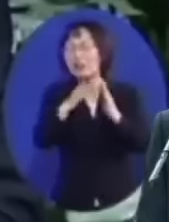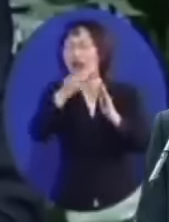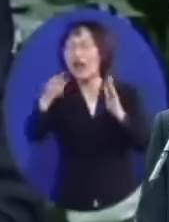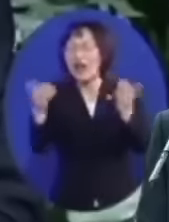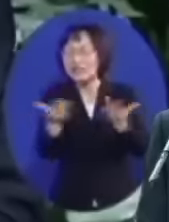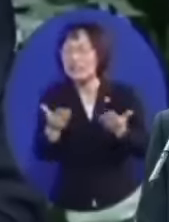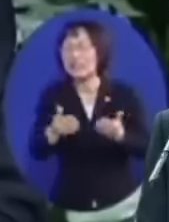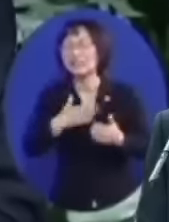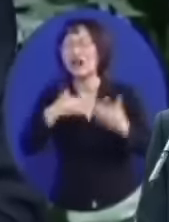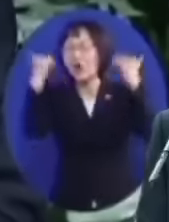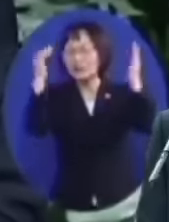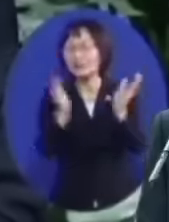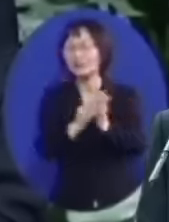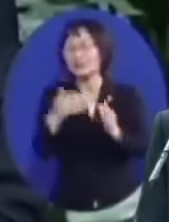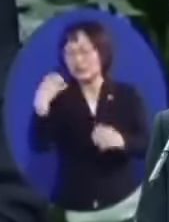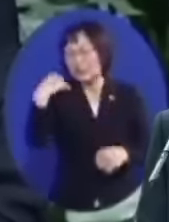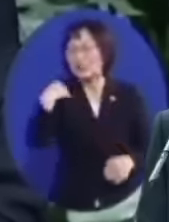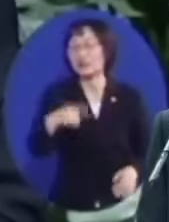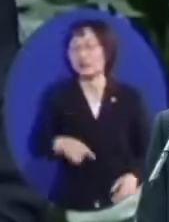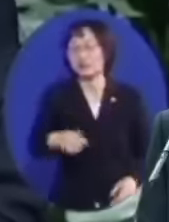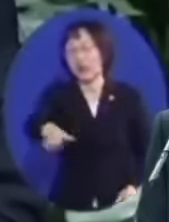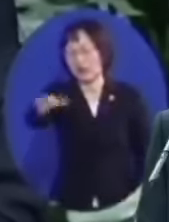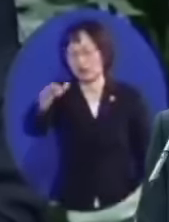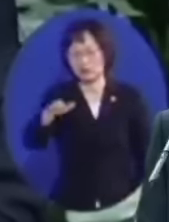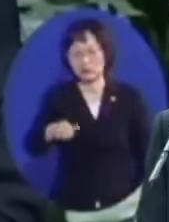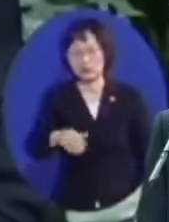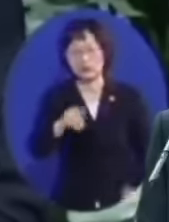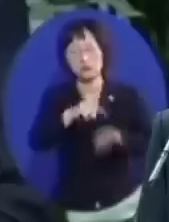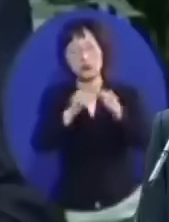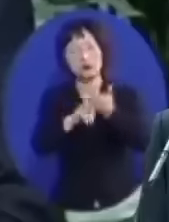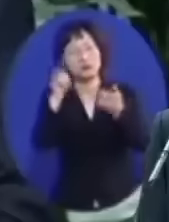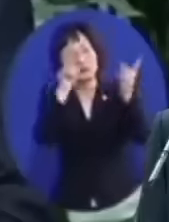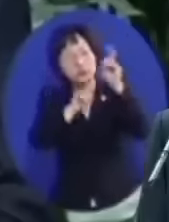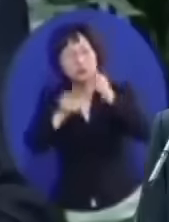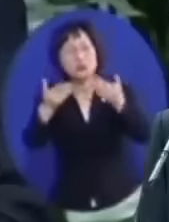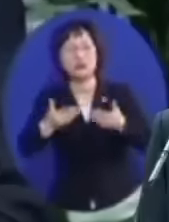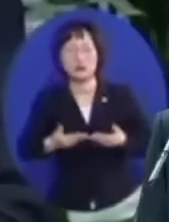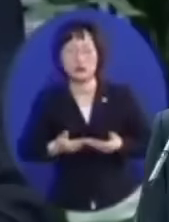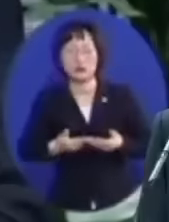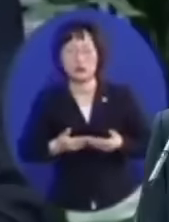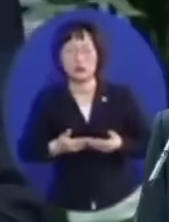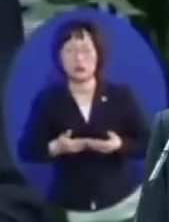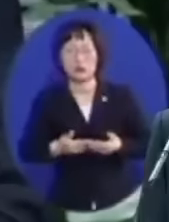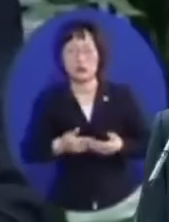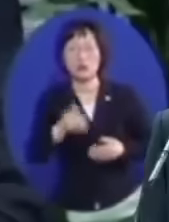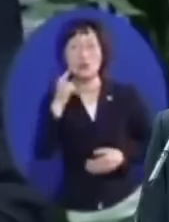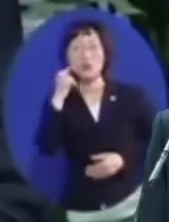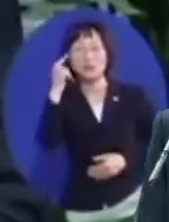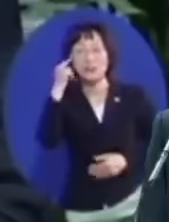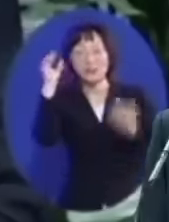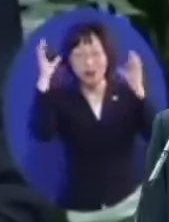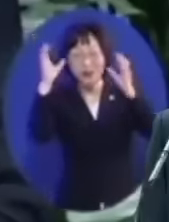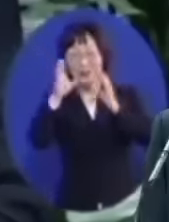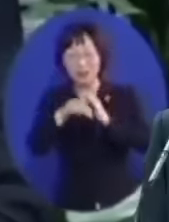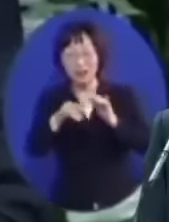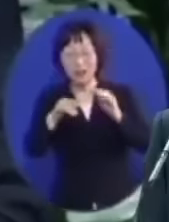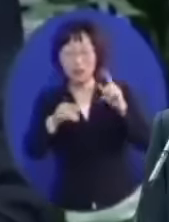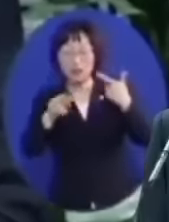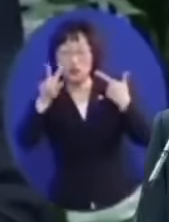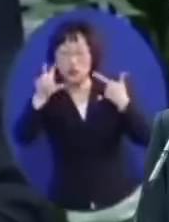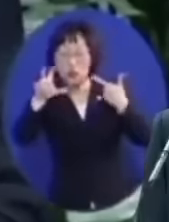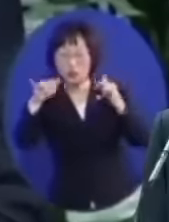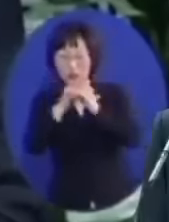해 굉장히 마음의 상처를 입습니다. 저도 어릴 때 6.25 때의 삶이 너무나 괴롭고